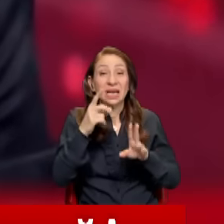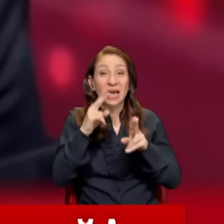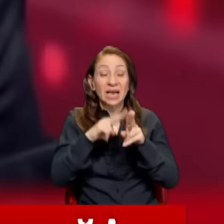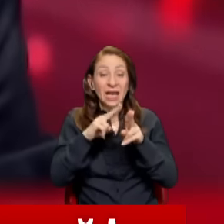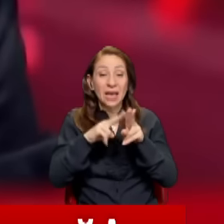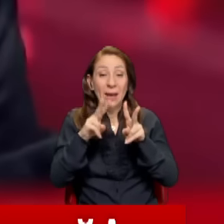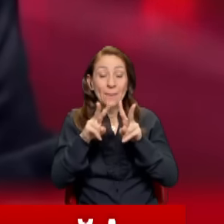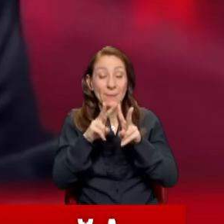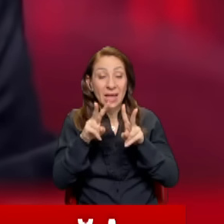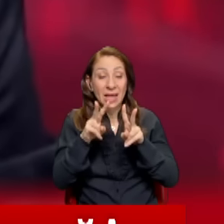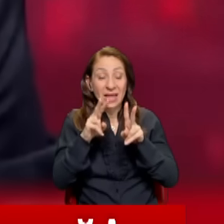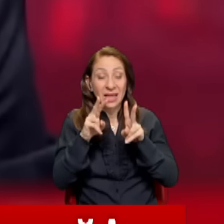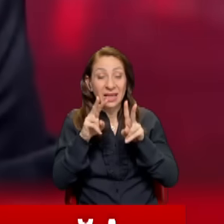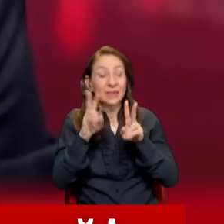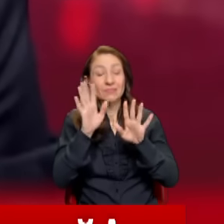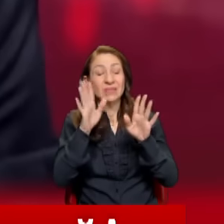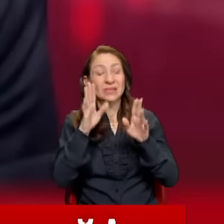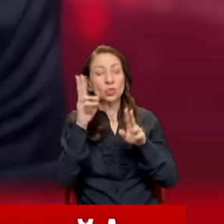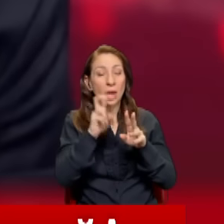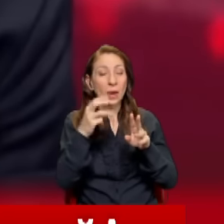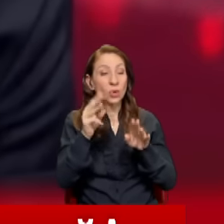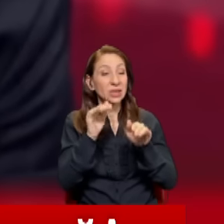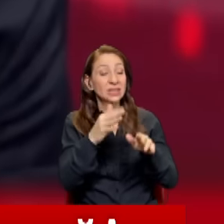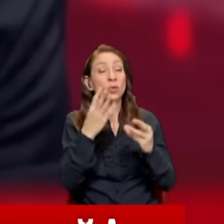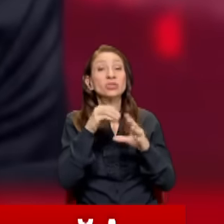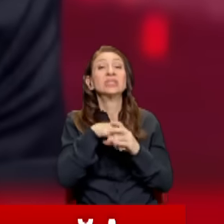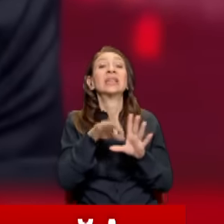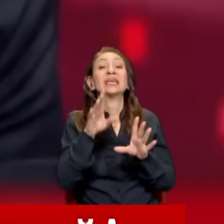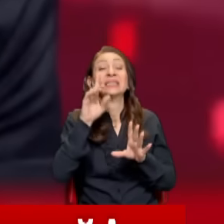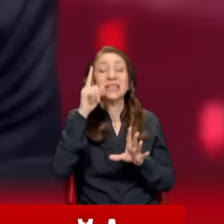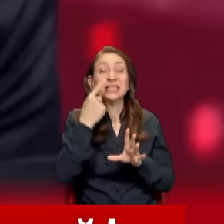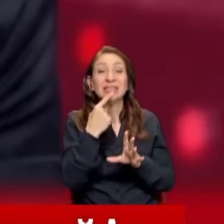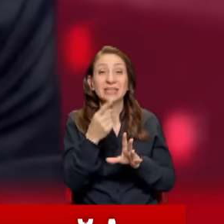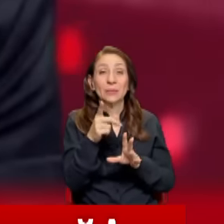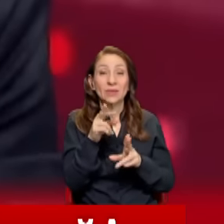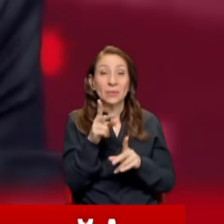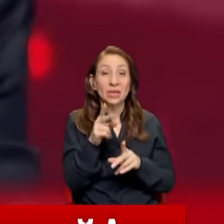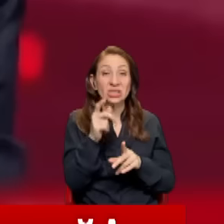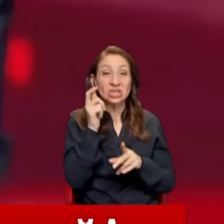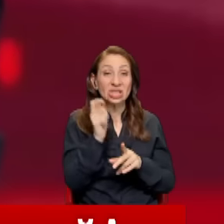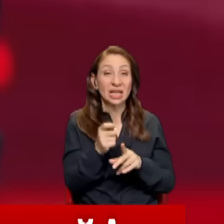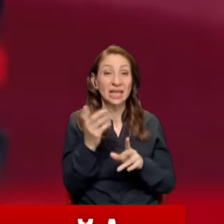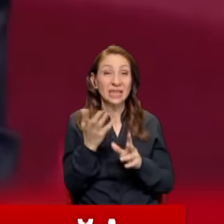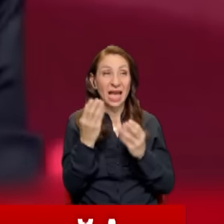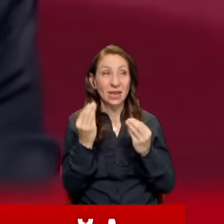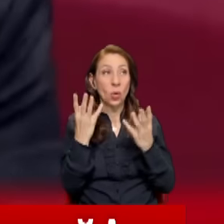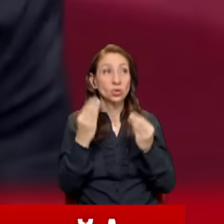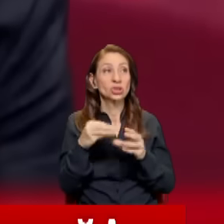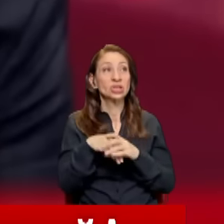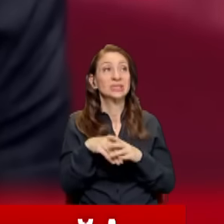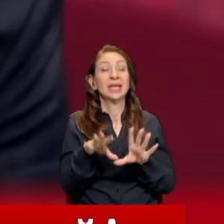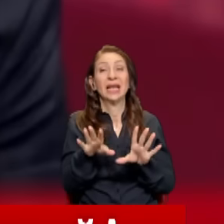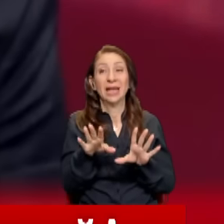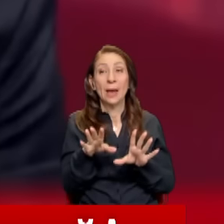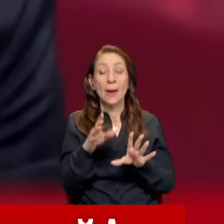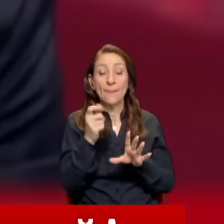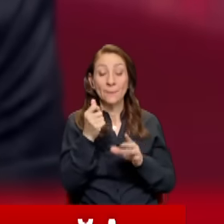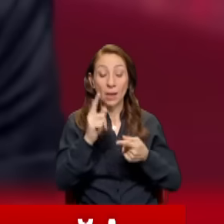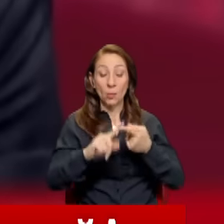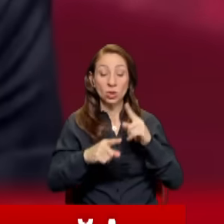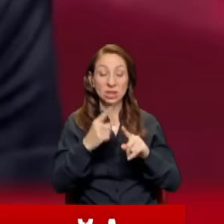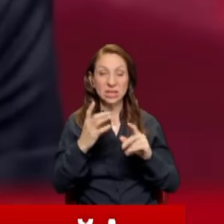destekleyici olduğu için değil sadece dediğim gibi şartlar daha elverişli olduğu için değil para